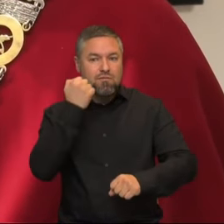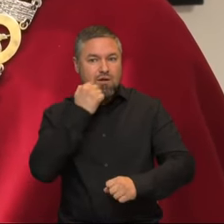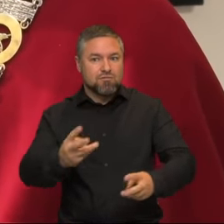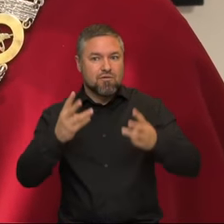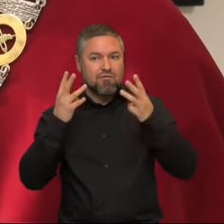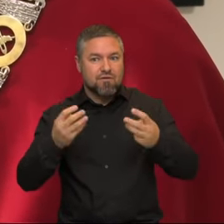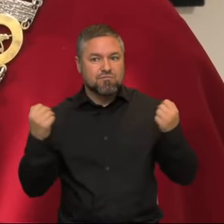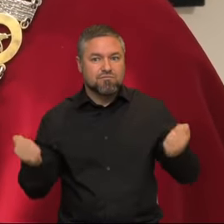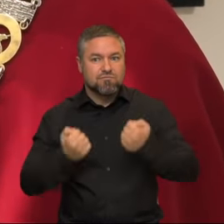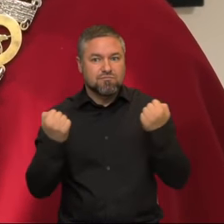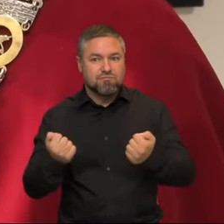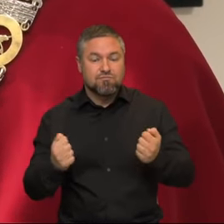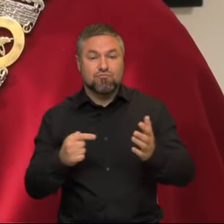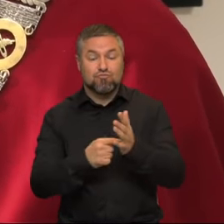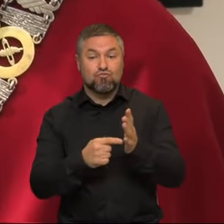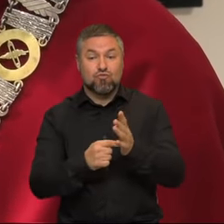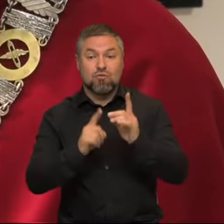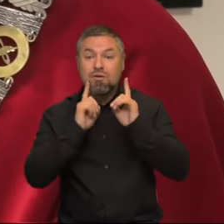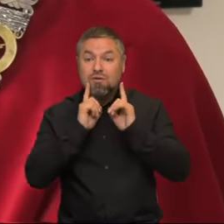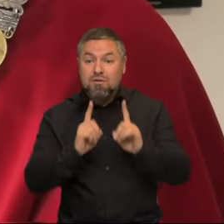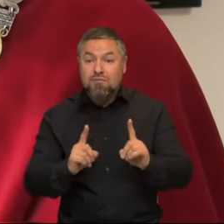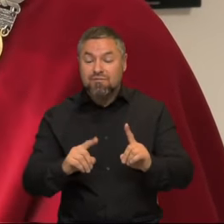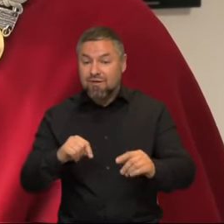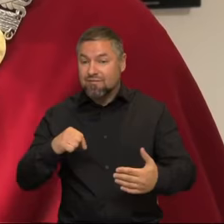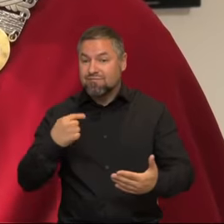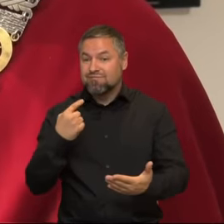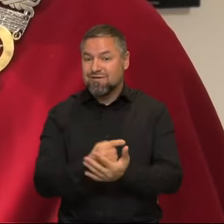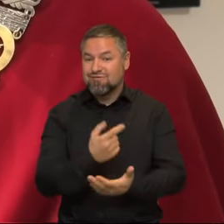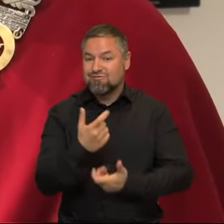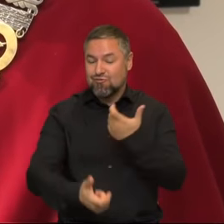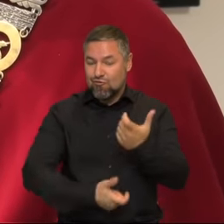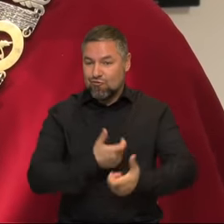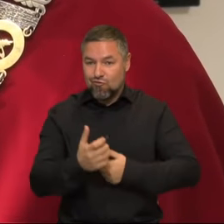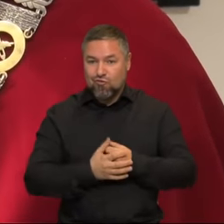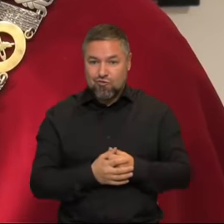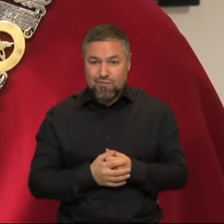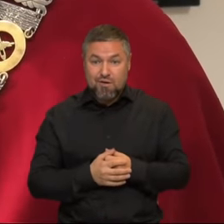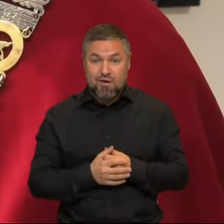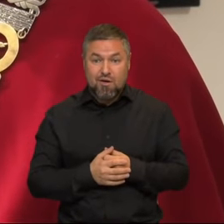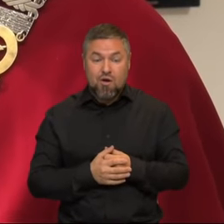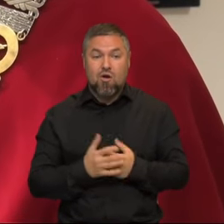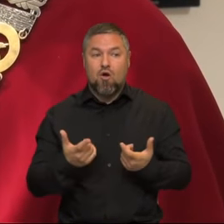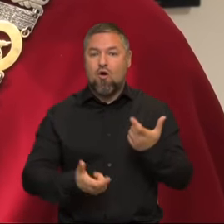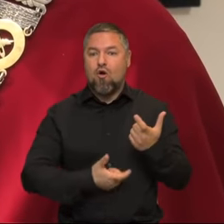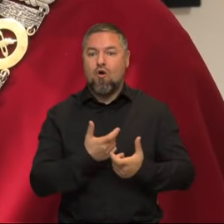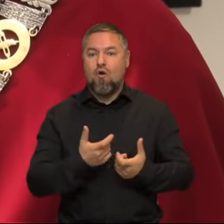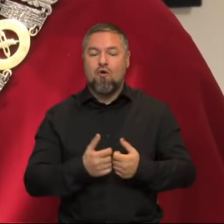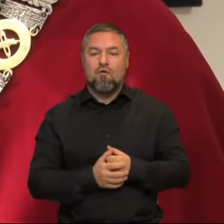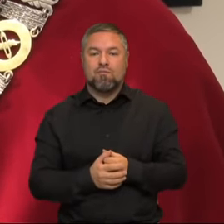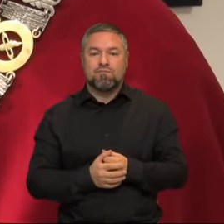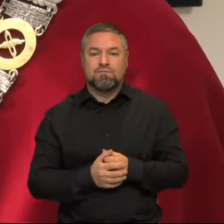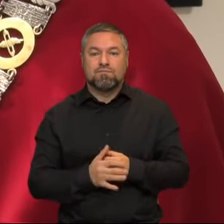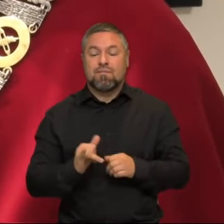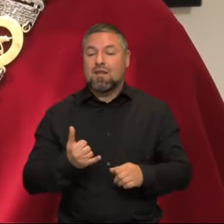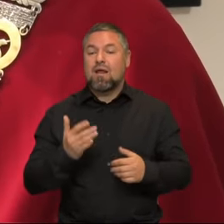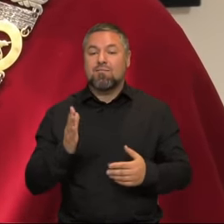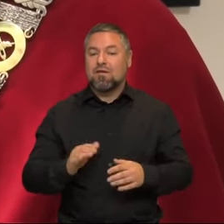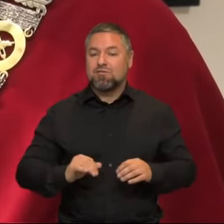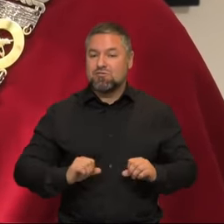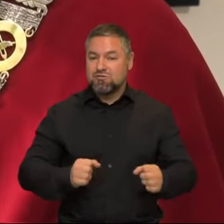ważna aktywność, ponieważ to ona decyduje o kształcie